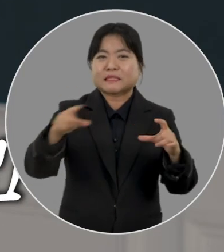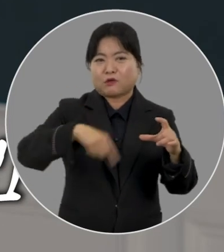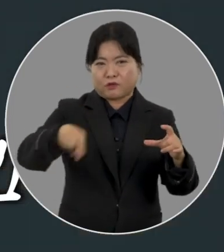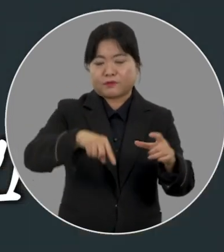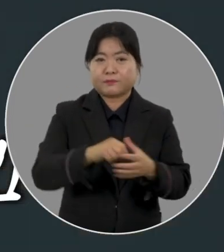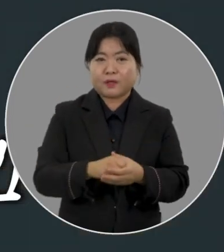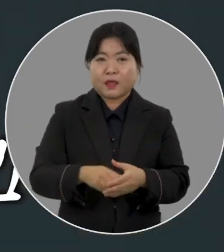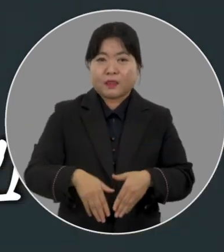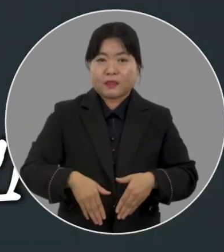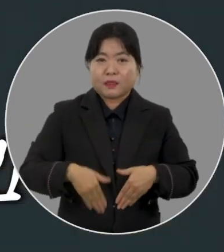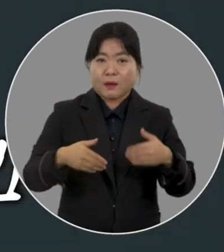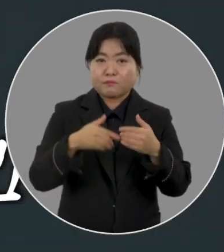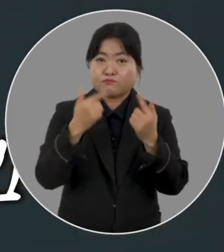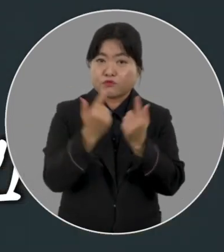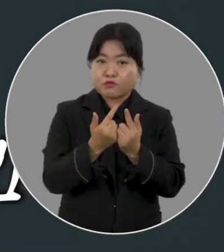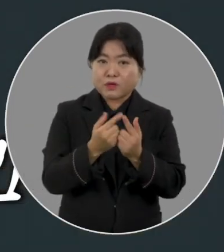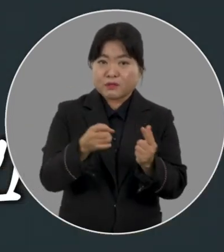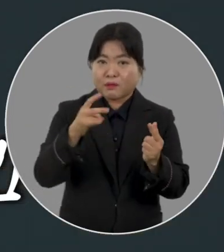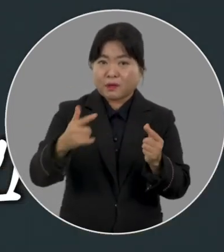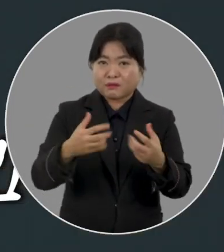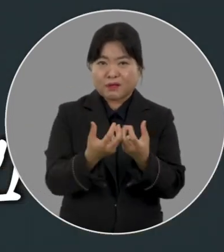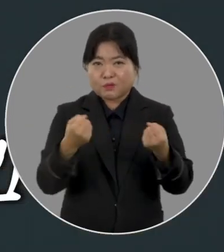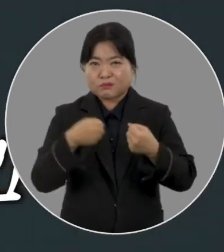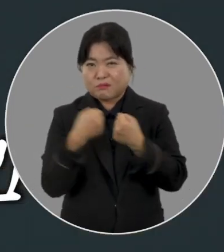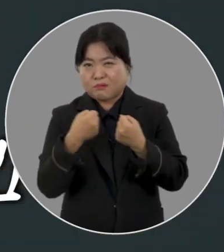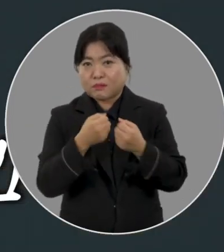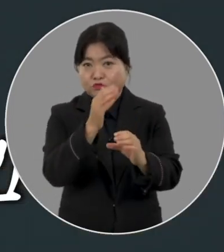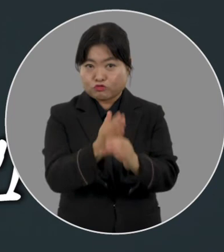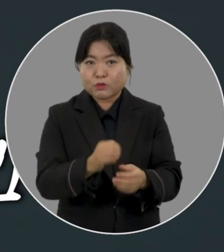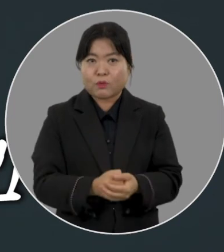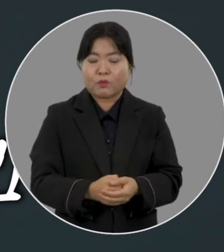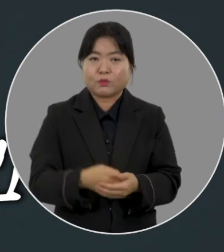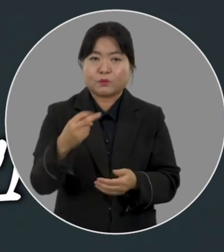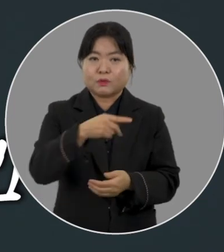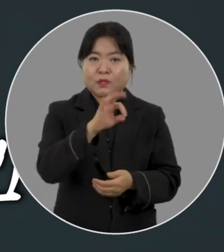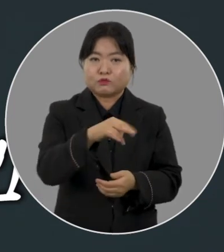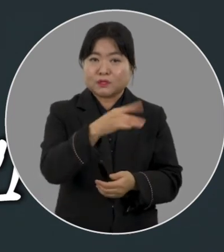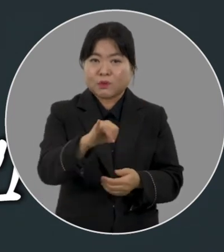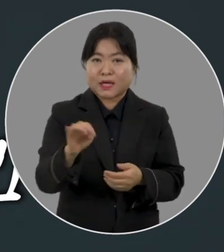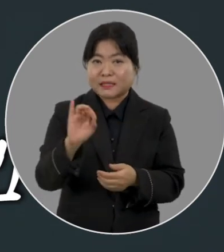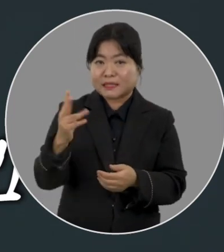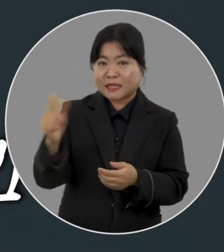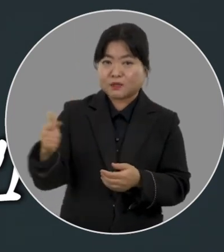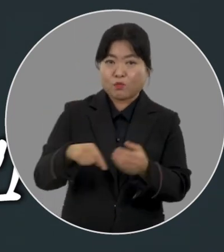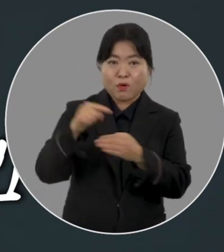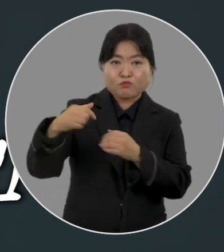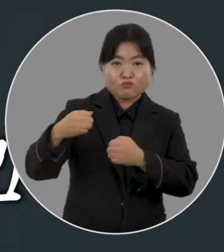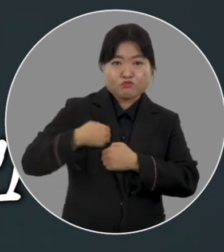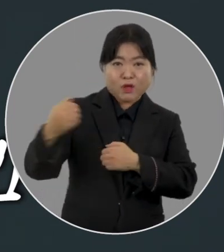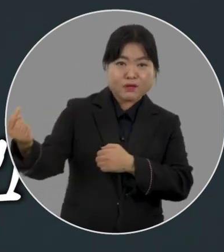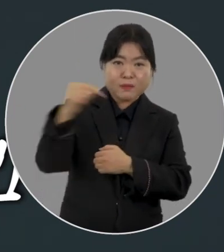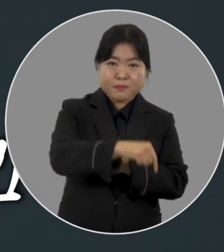지역입니다. 남북 예멘이 나누어서 서로 내전을 벌이고 있고 또 사우디와 이란이 외부